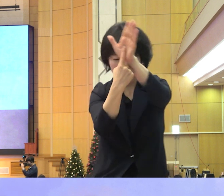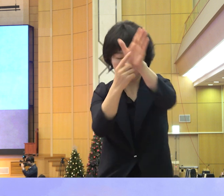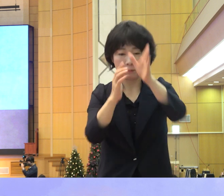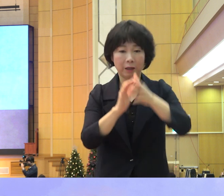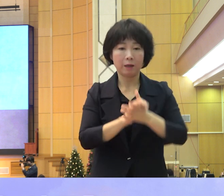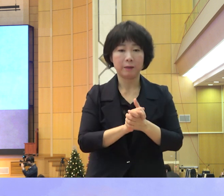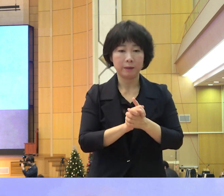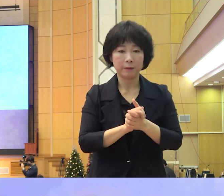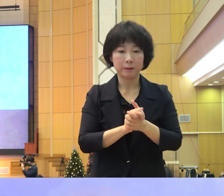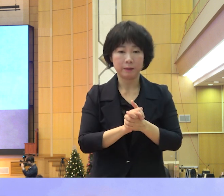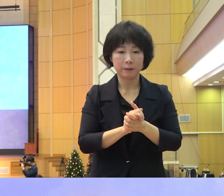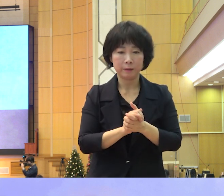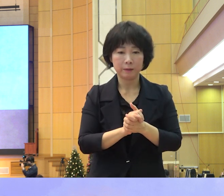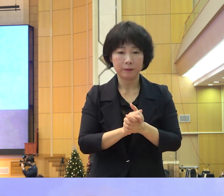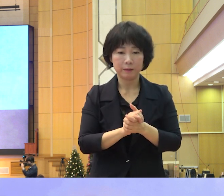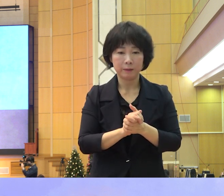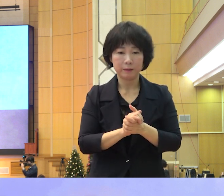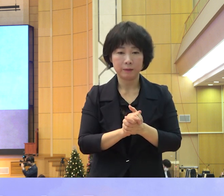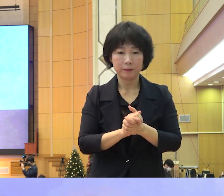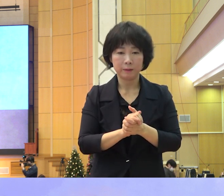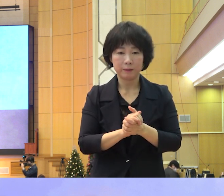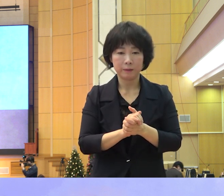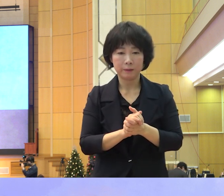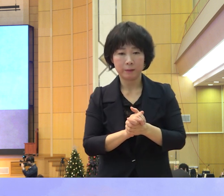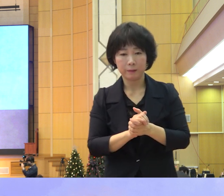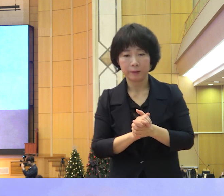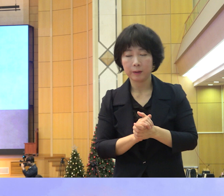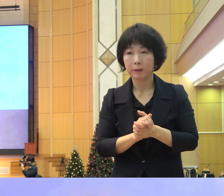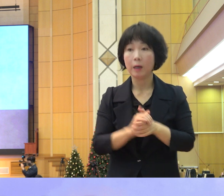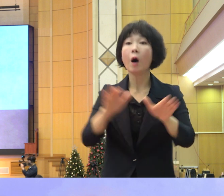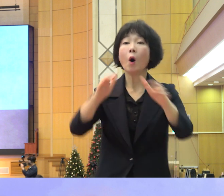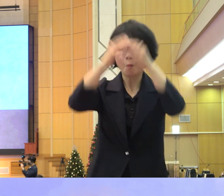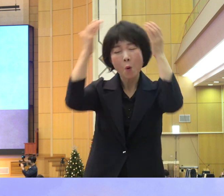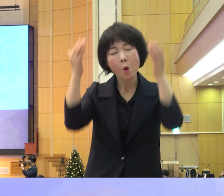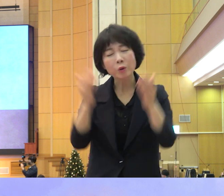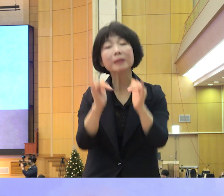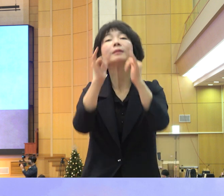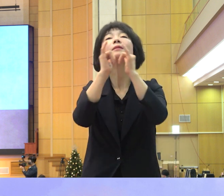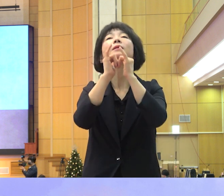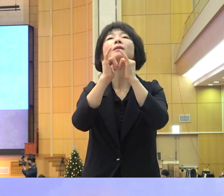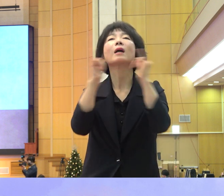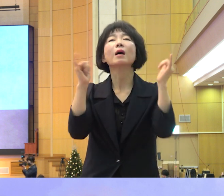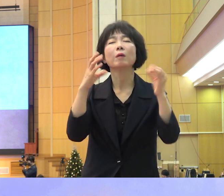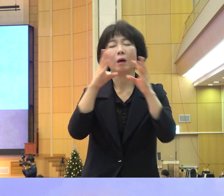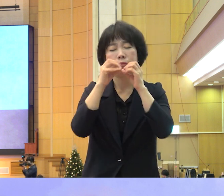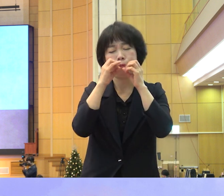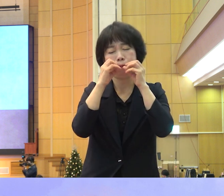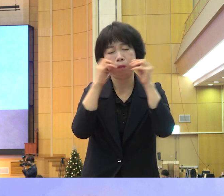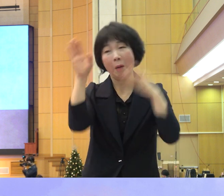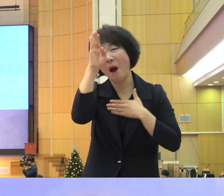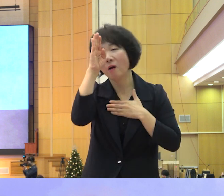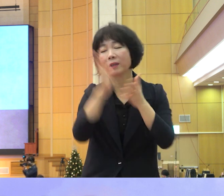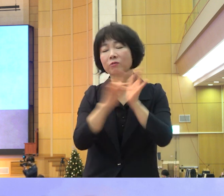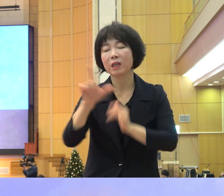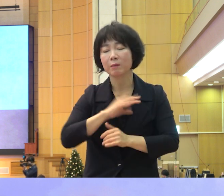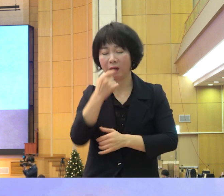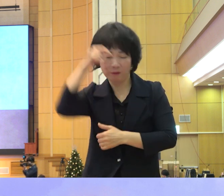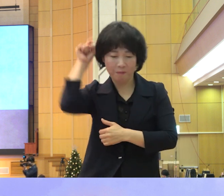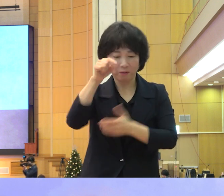없느니라. 아버지 하나님, 모든 사람의 질병은 예수 이름으로